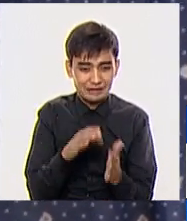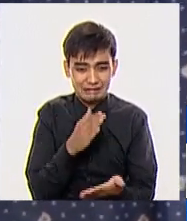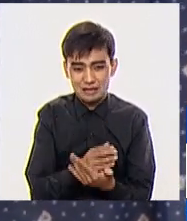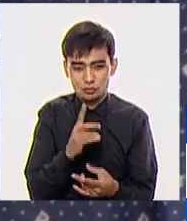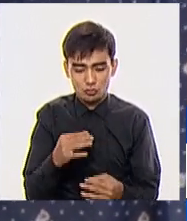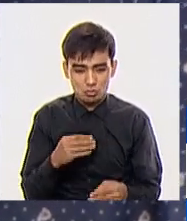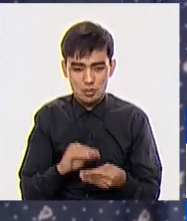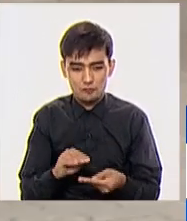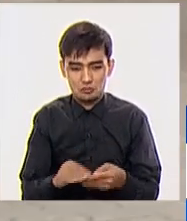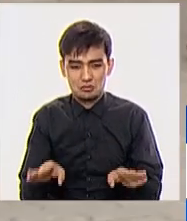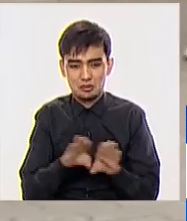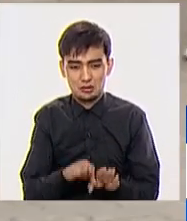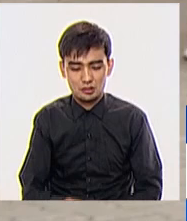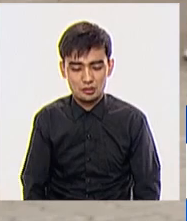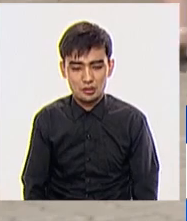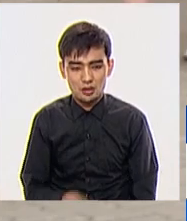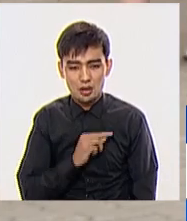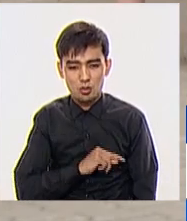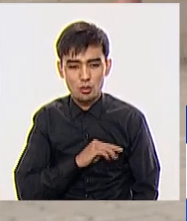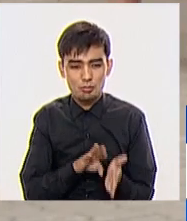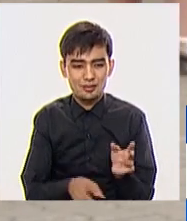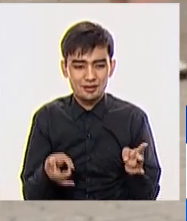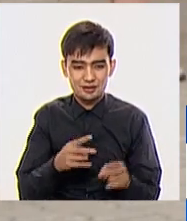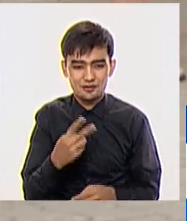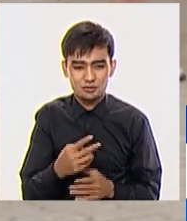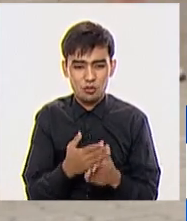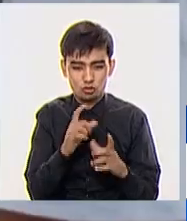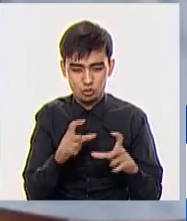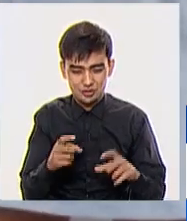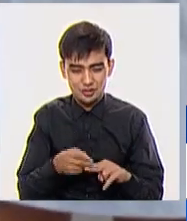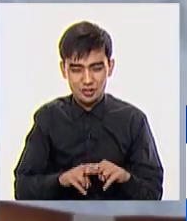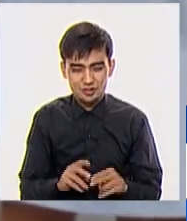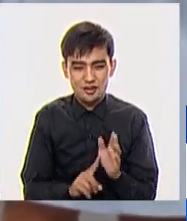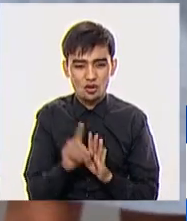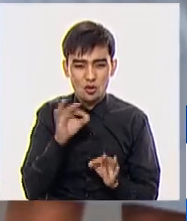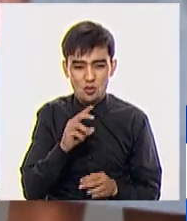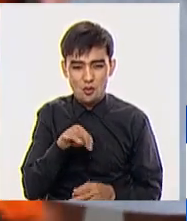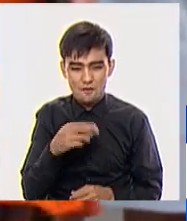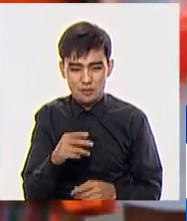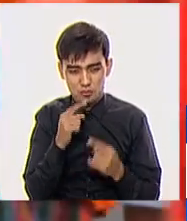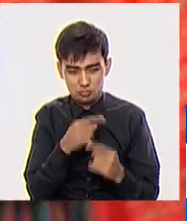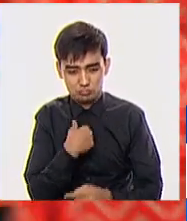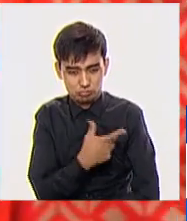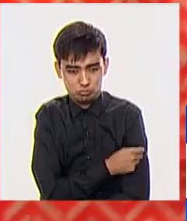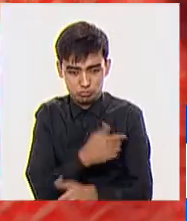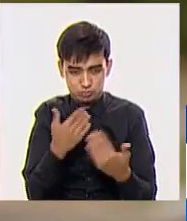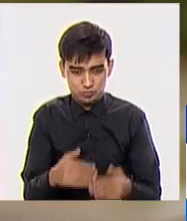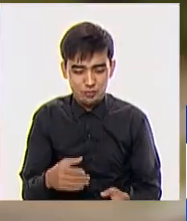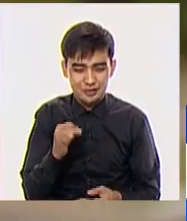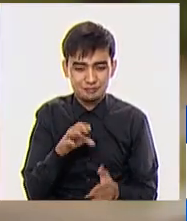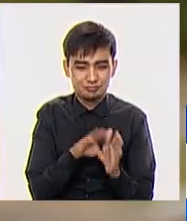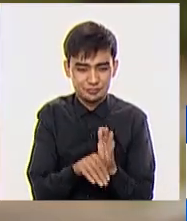тағы да жауып тастады. Ал жұмыссыз қалған 20-дан астам адамның барлығы бірдей обаста ковидке қарсы вакцина алып алған. Олардың